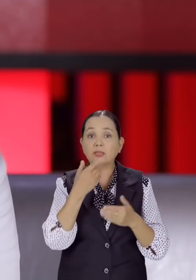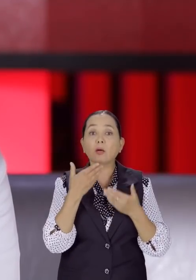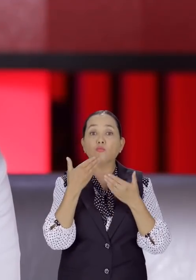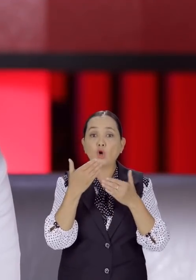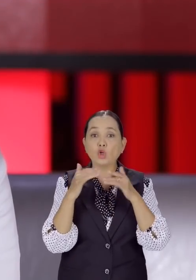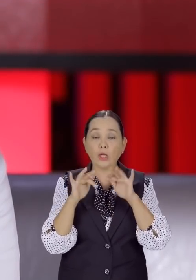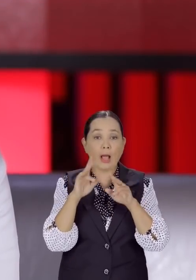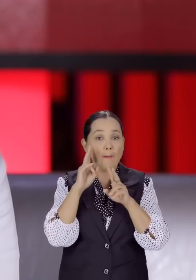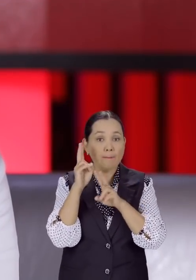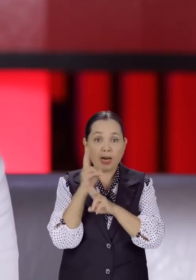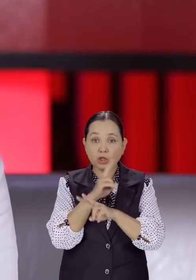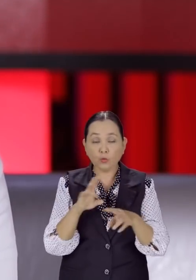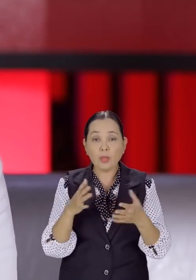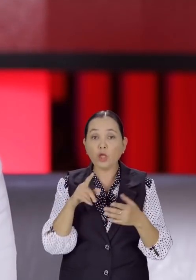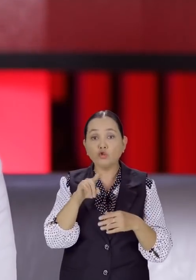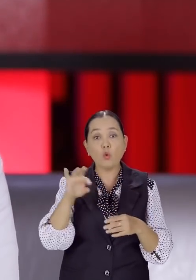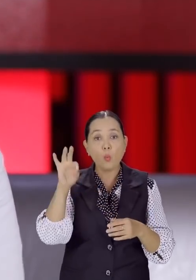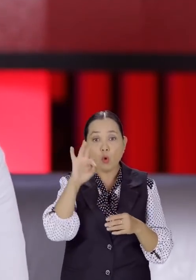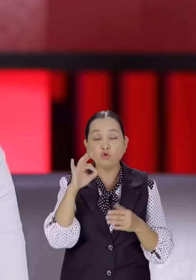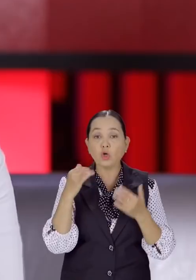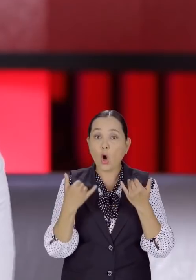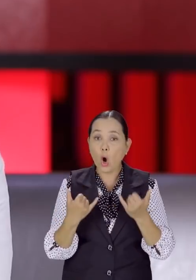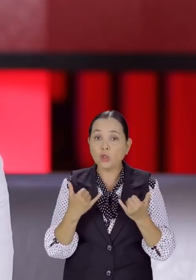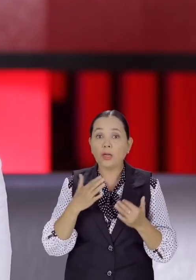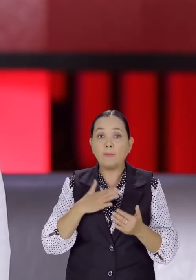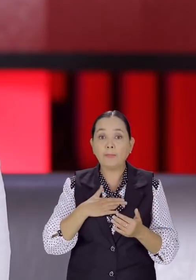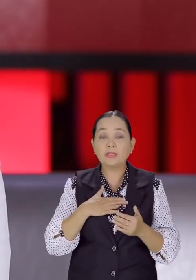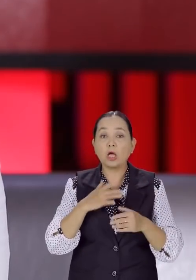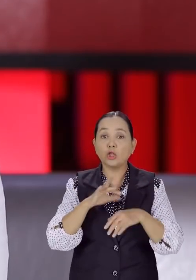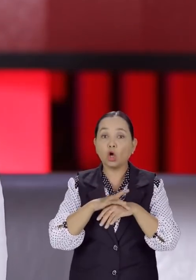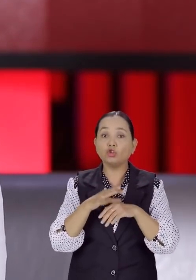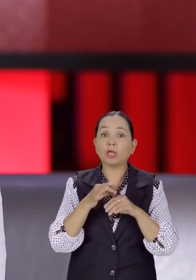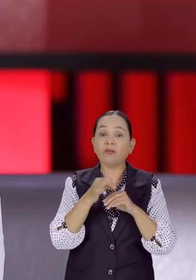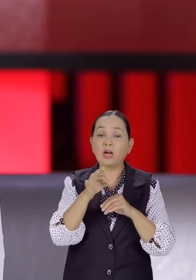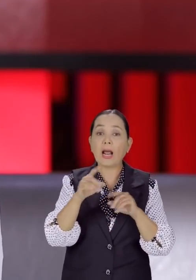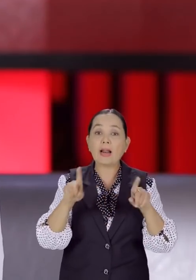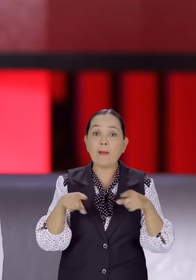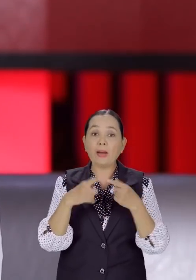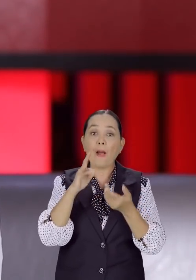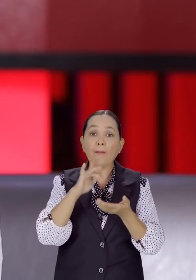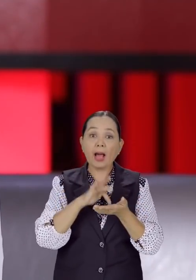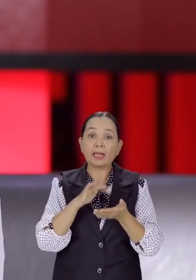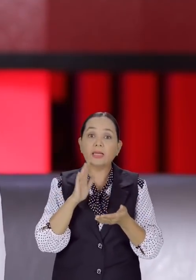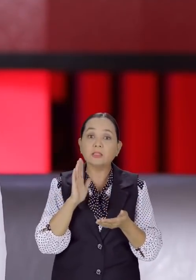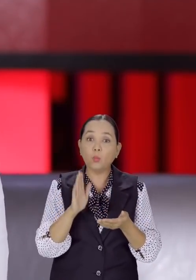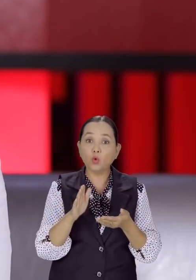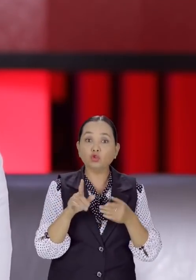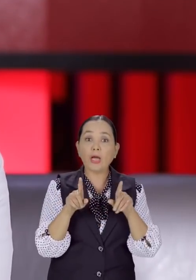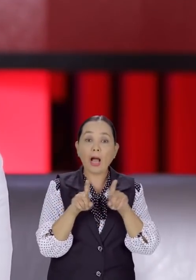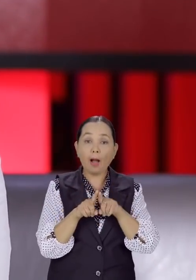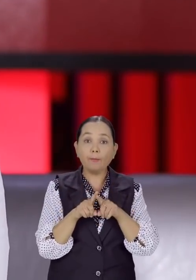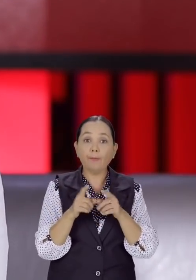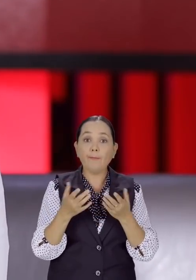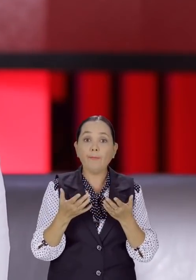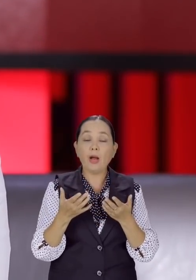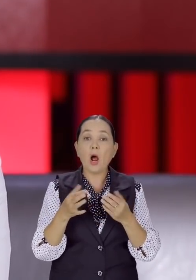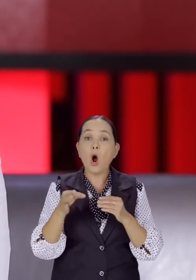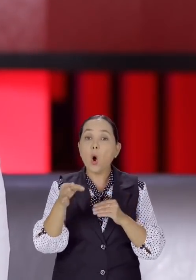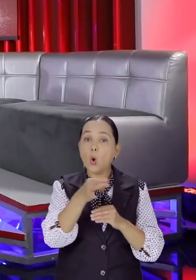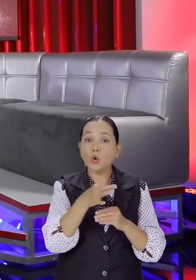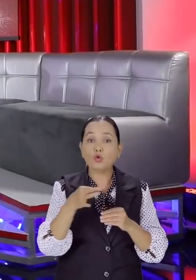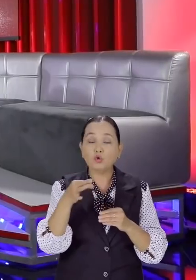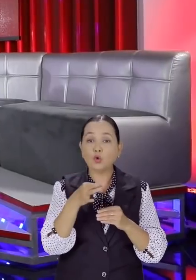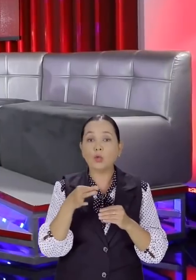qilishni bilishmayapti. Shu bo'yicha hozir biz Toshkent viloyat reabilitatsiya markazi bo'yicha ham